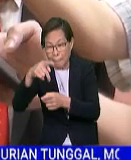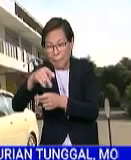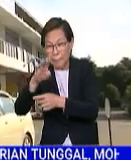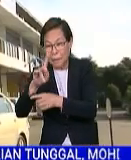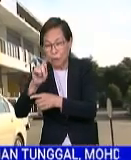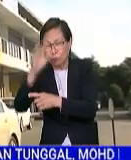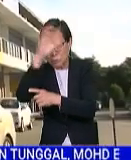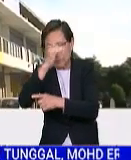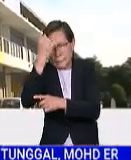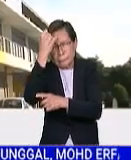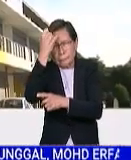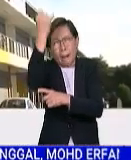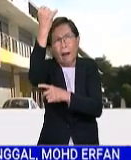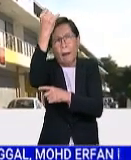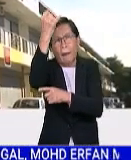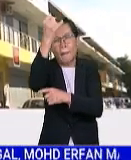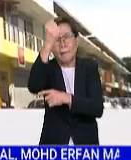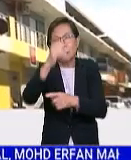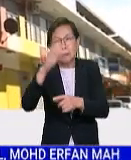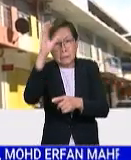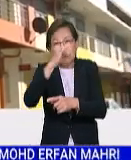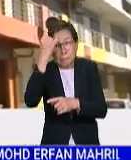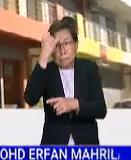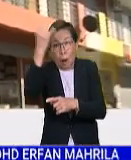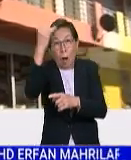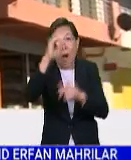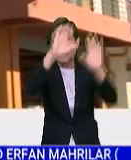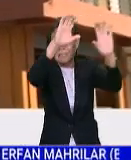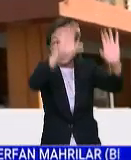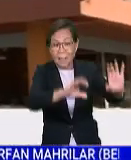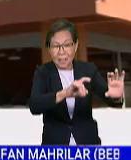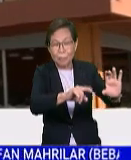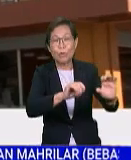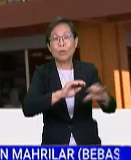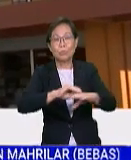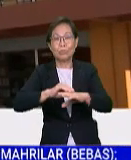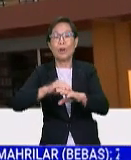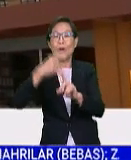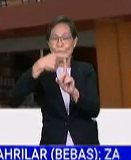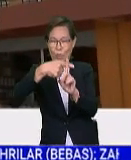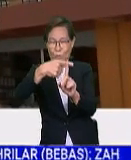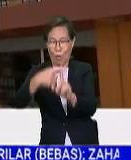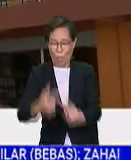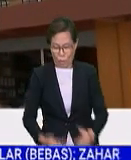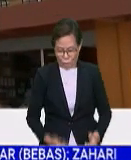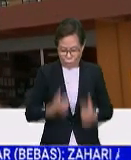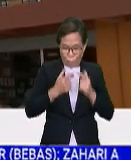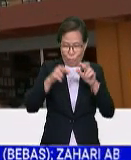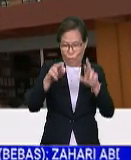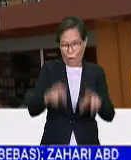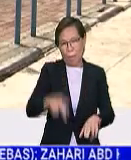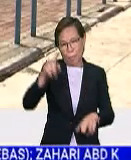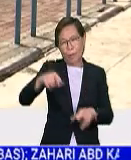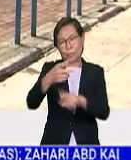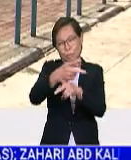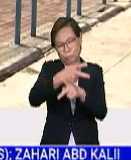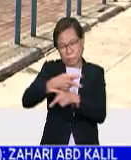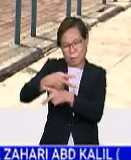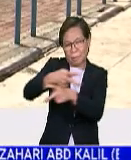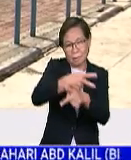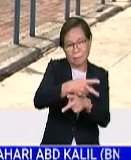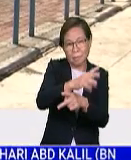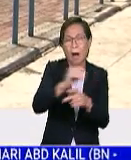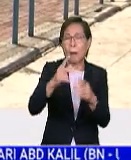model yang boleh memberi kesan positif dalam kehidupan rakyat yang memerlukan pembelaan